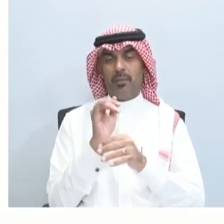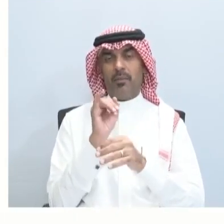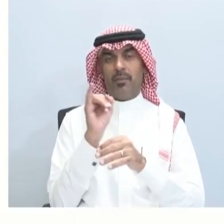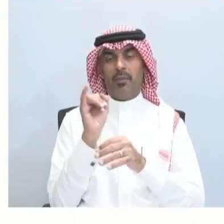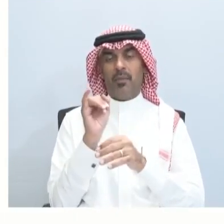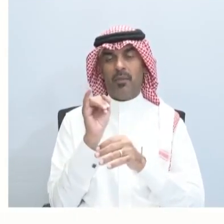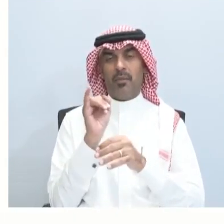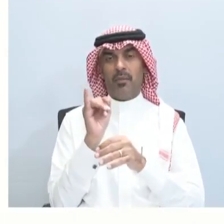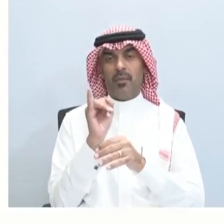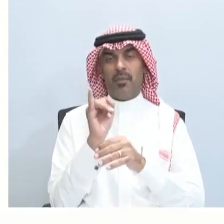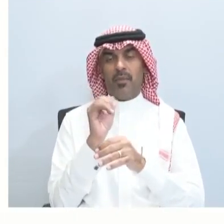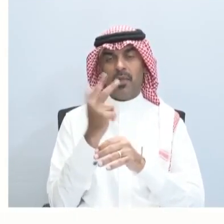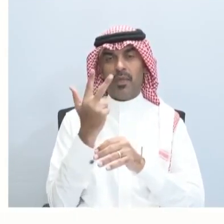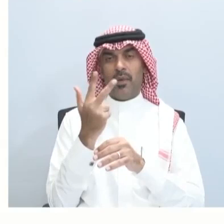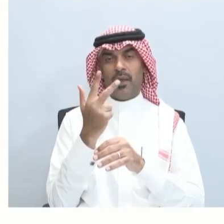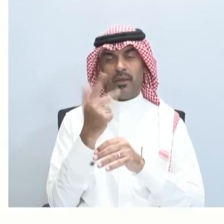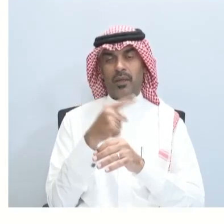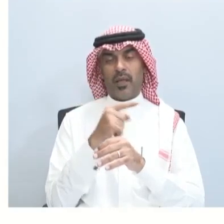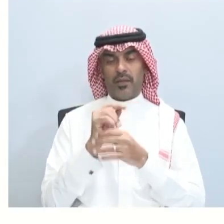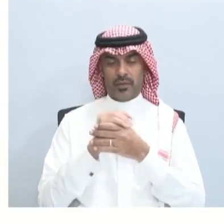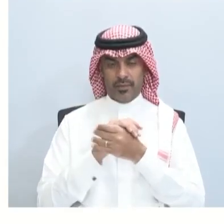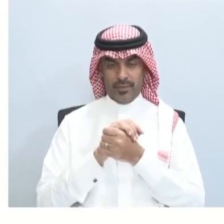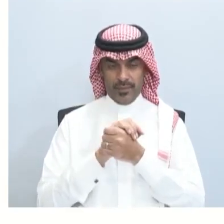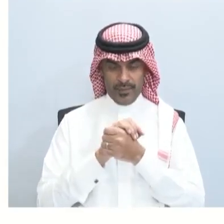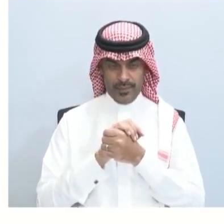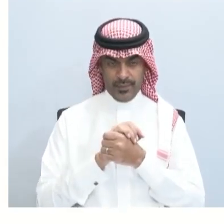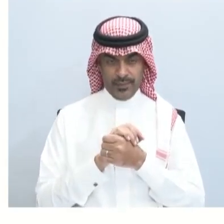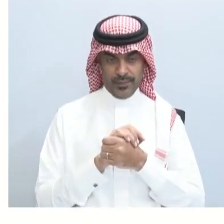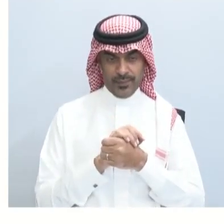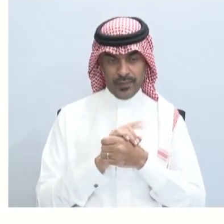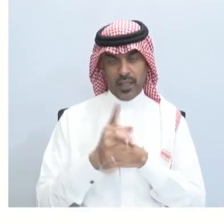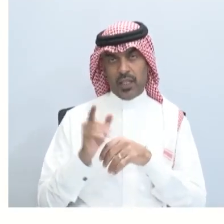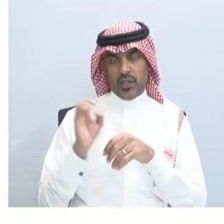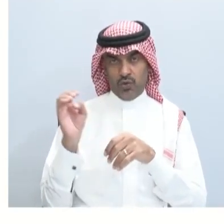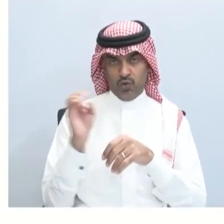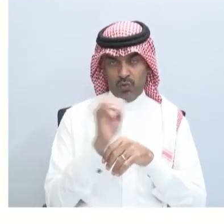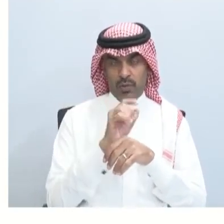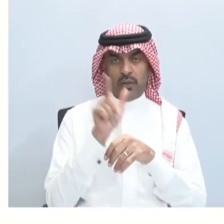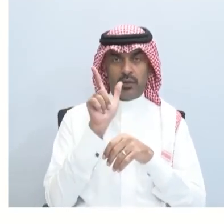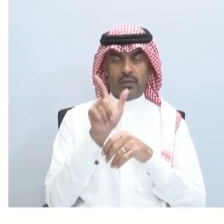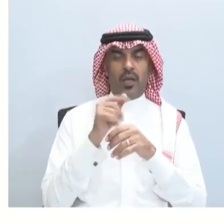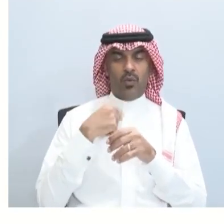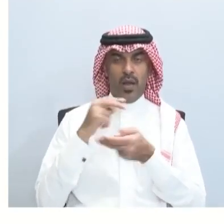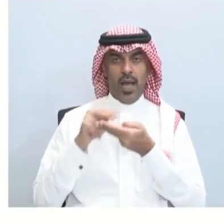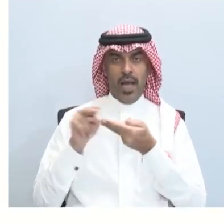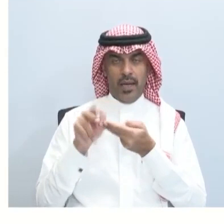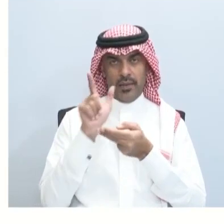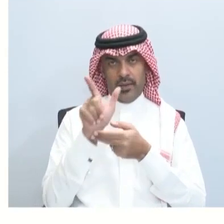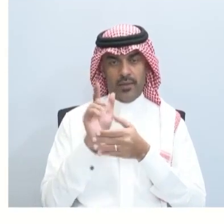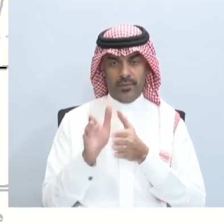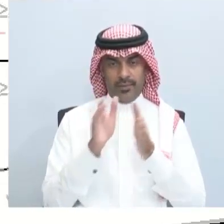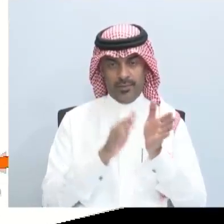او تساوي ثمانيه عشر اذا الجمله صحيحه وحلنا صحيح